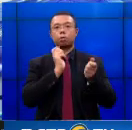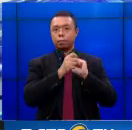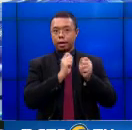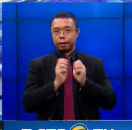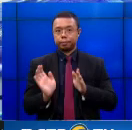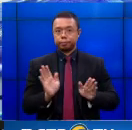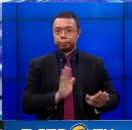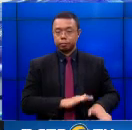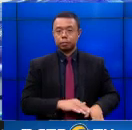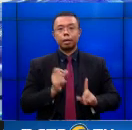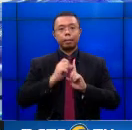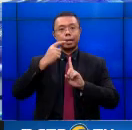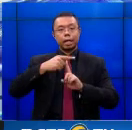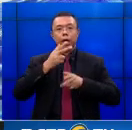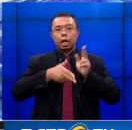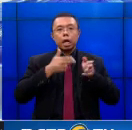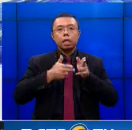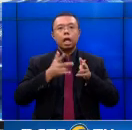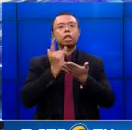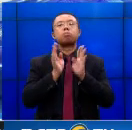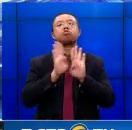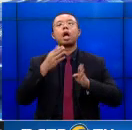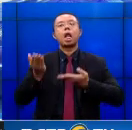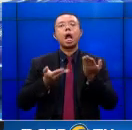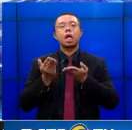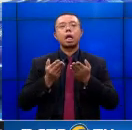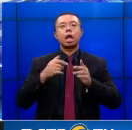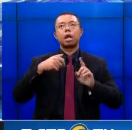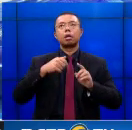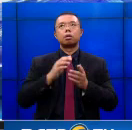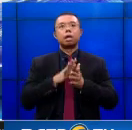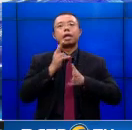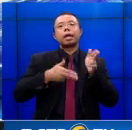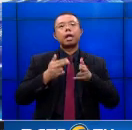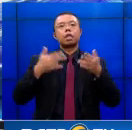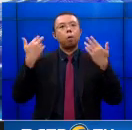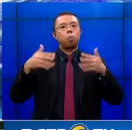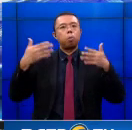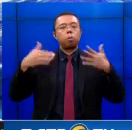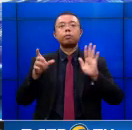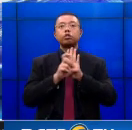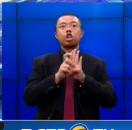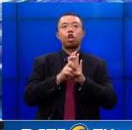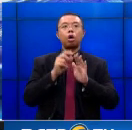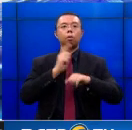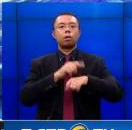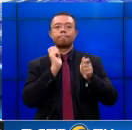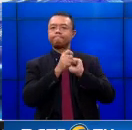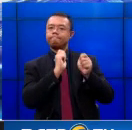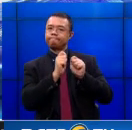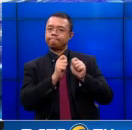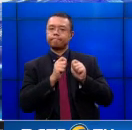Hai sementara itu PT KAI Persero tetap membuka layanan kereta api luar biasa selama masa psbb termasuk saat hari raya Idul Fitri